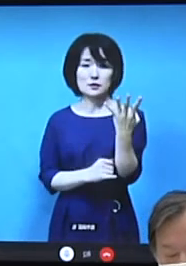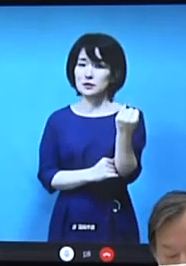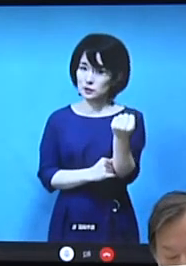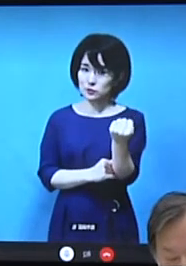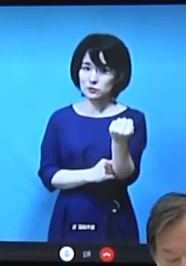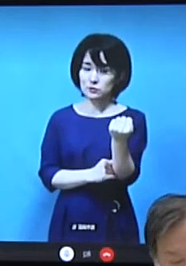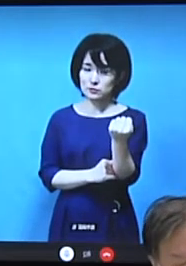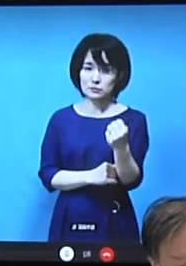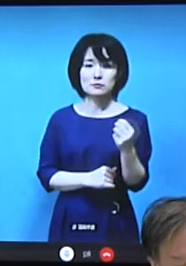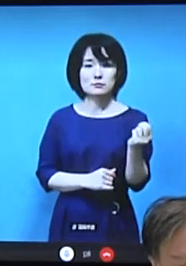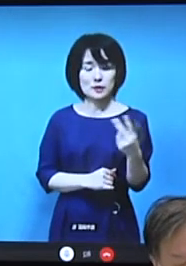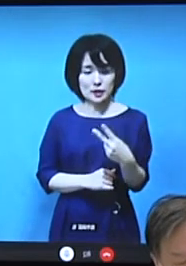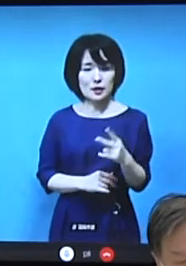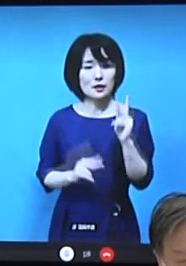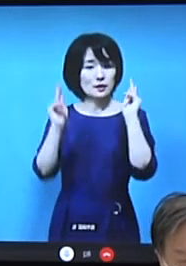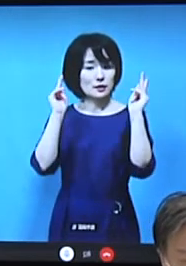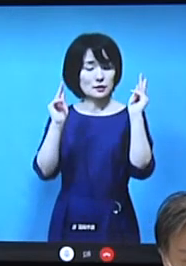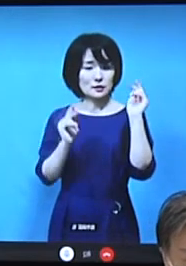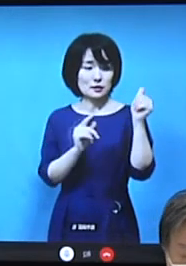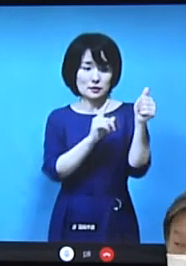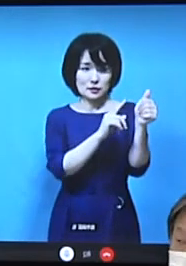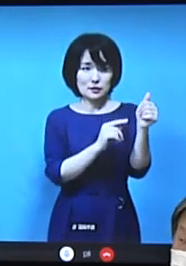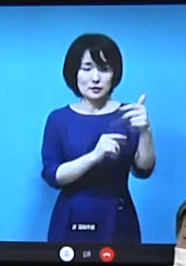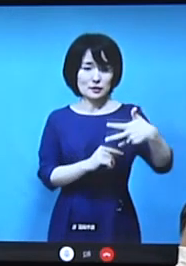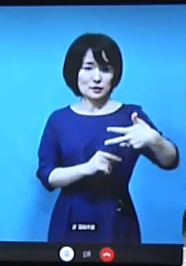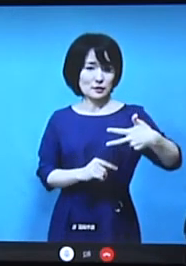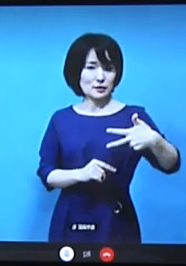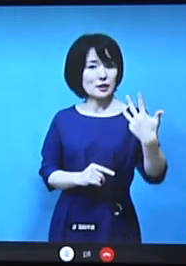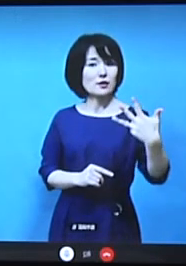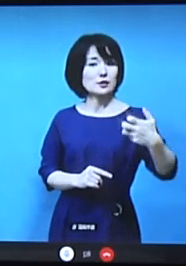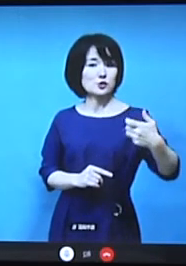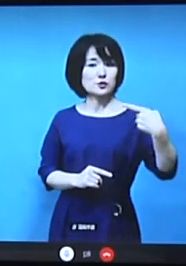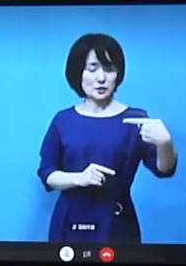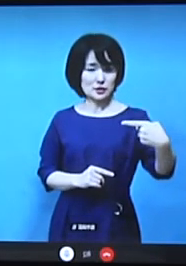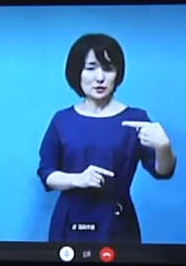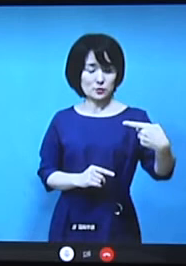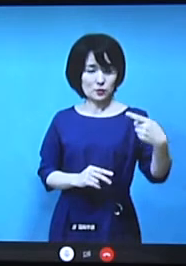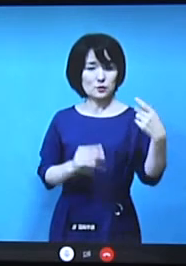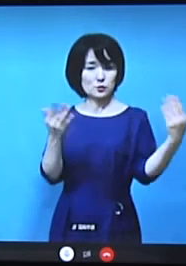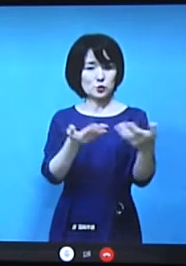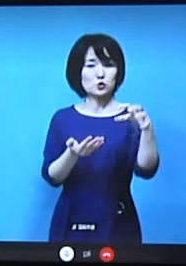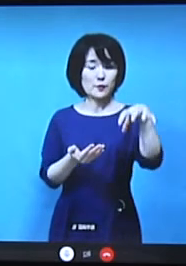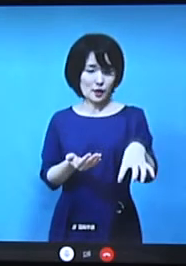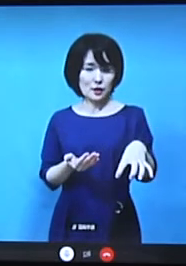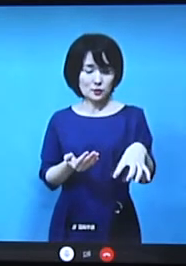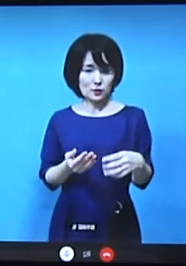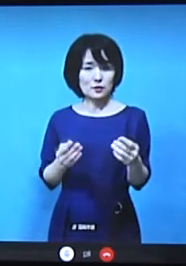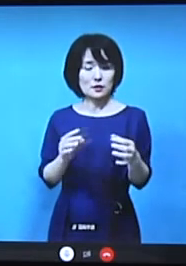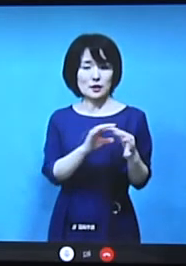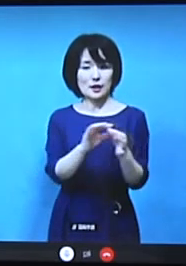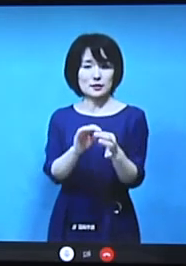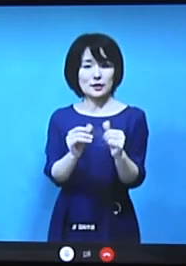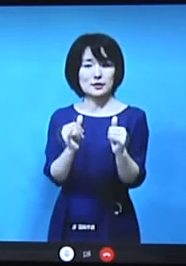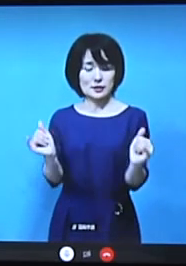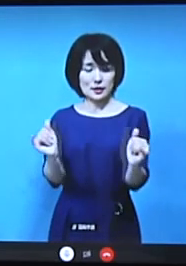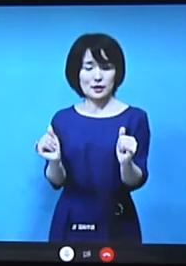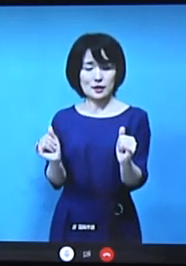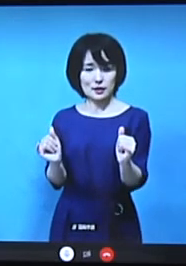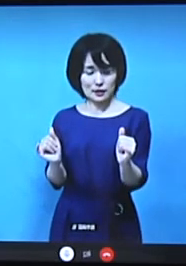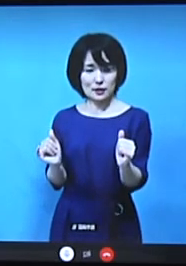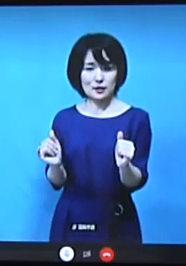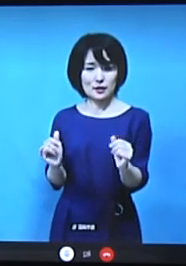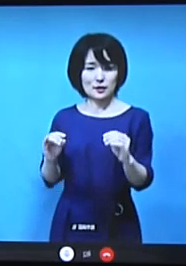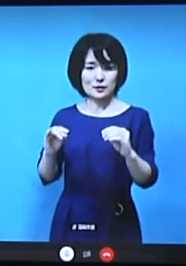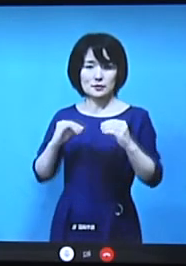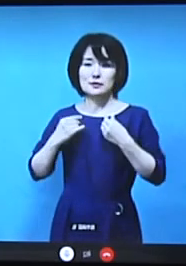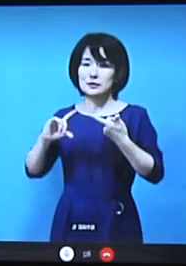でしたけど、何人が陰性ということを確認されてますか。今分かっている範囲で構いません。 すいません、今ほどの NHK さんのご質問ともかぶり